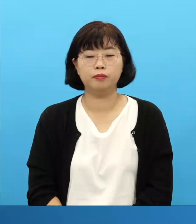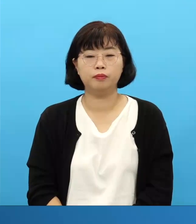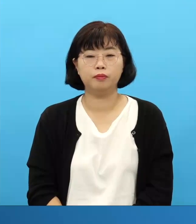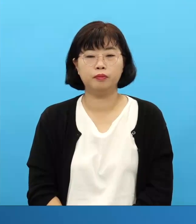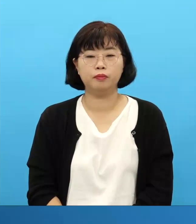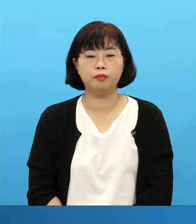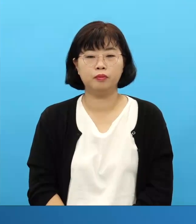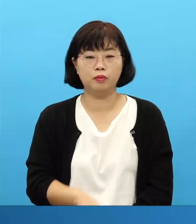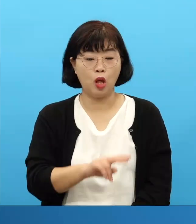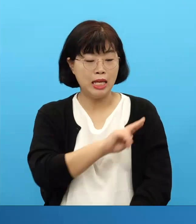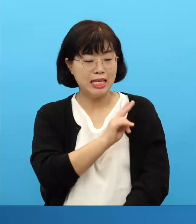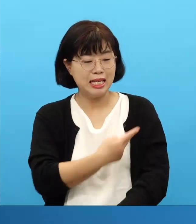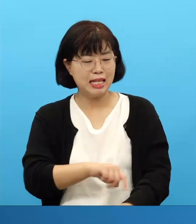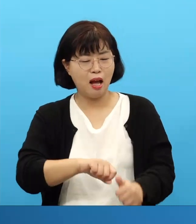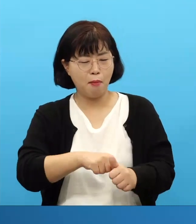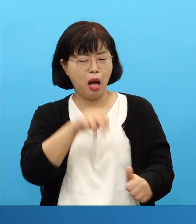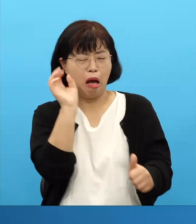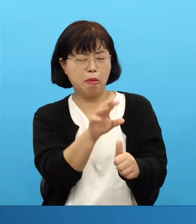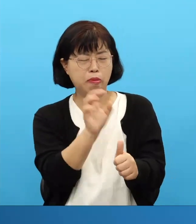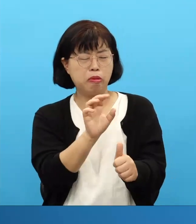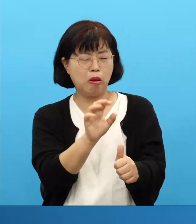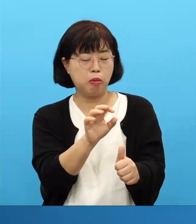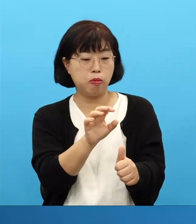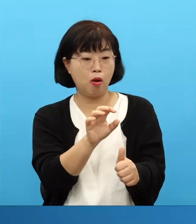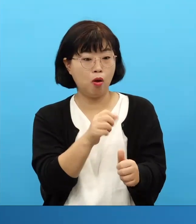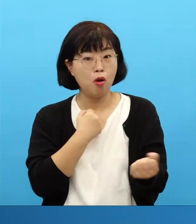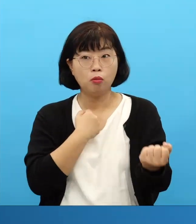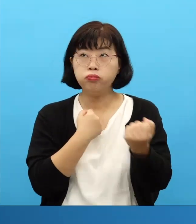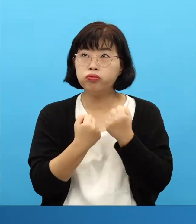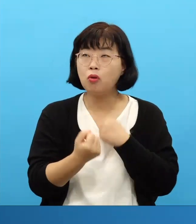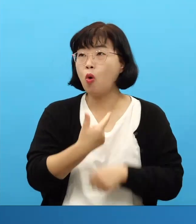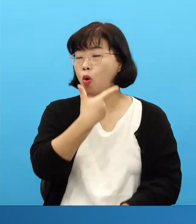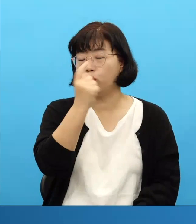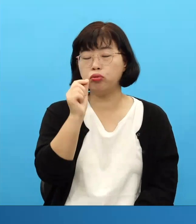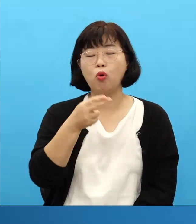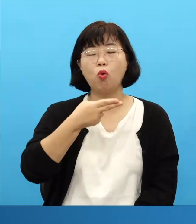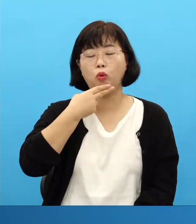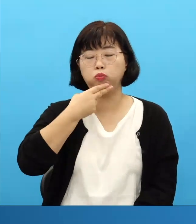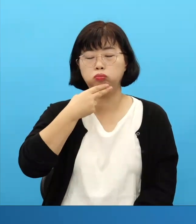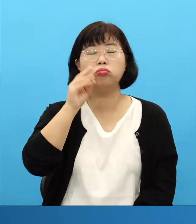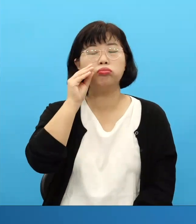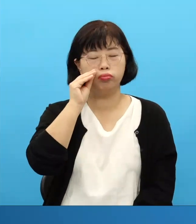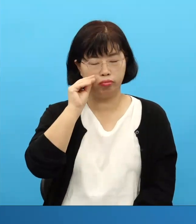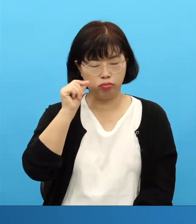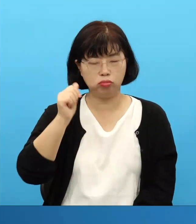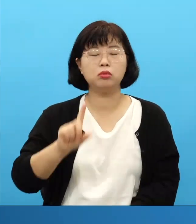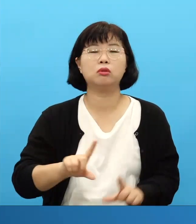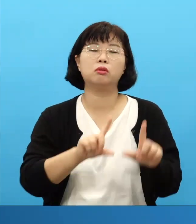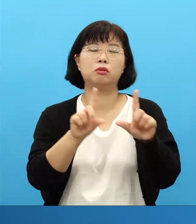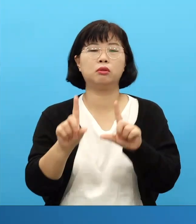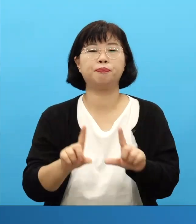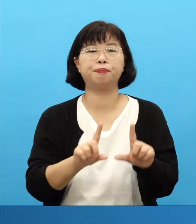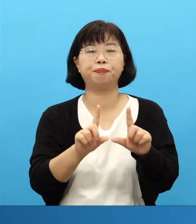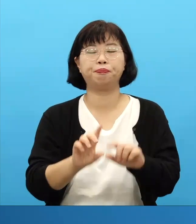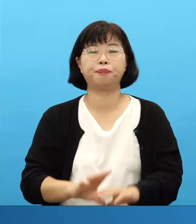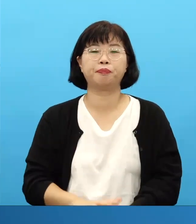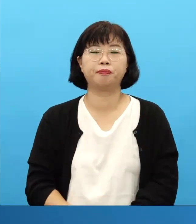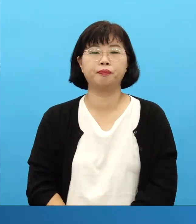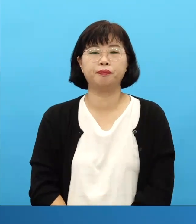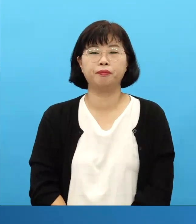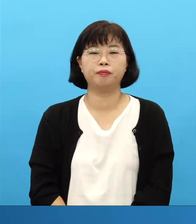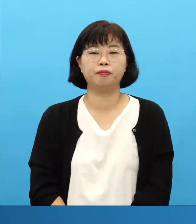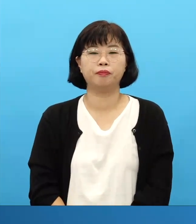부족한 게 전혀 없어요. And even though they were persecuted so greatly, they lacked for nothing. 그렇습니다. And so that's right. 그리고 뭡니까? And then what?